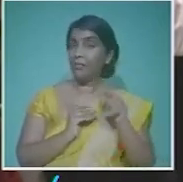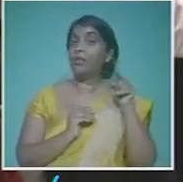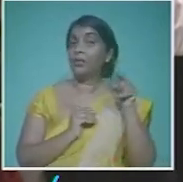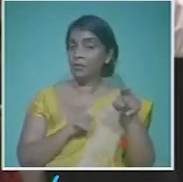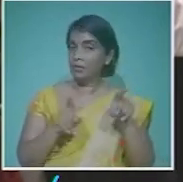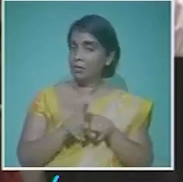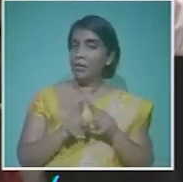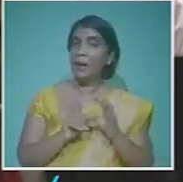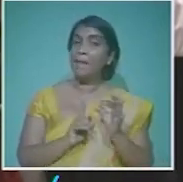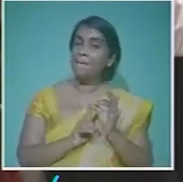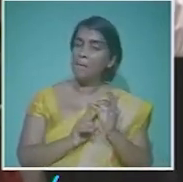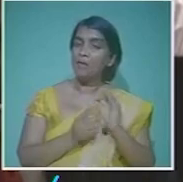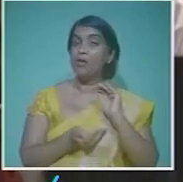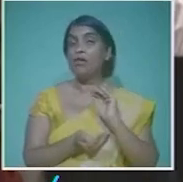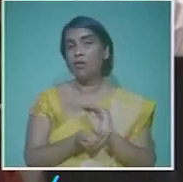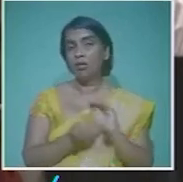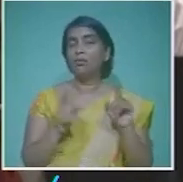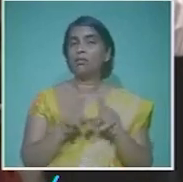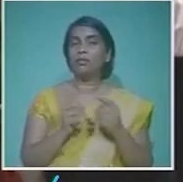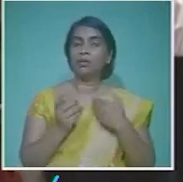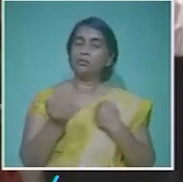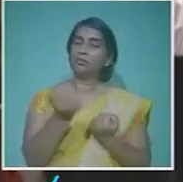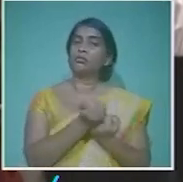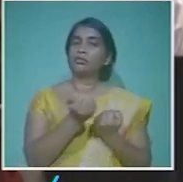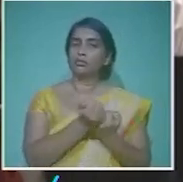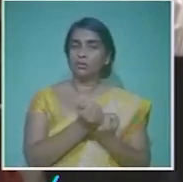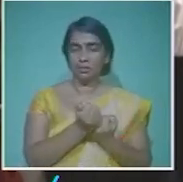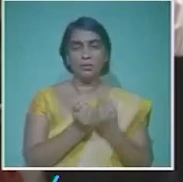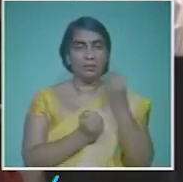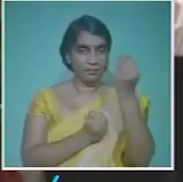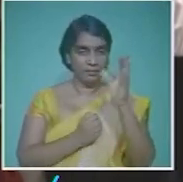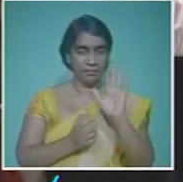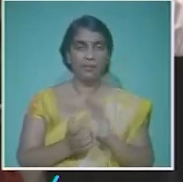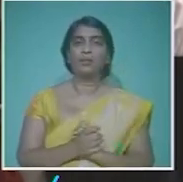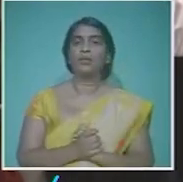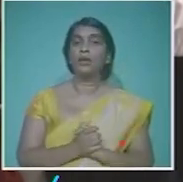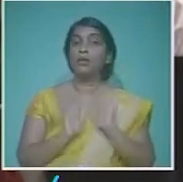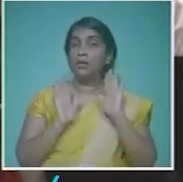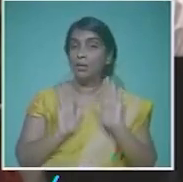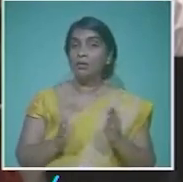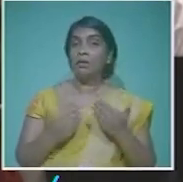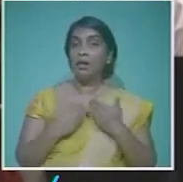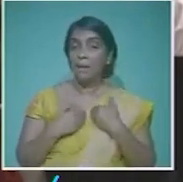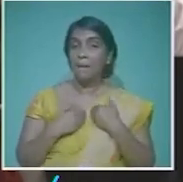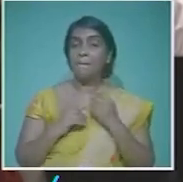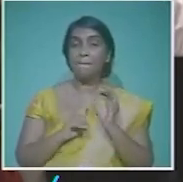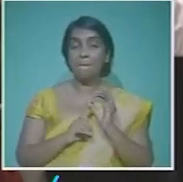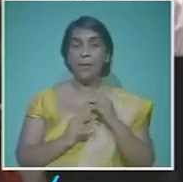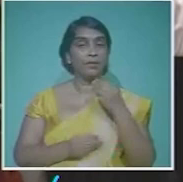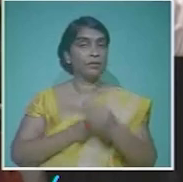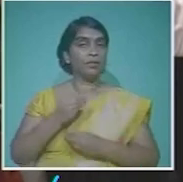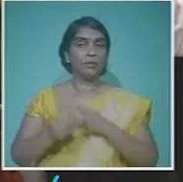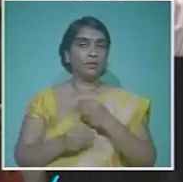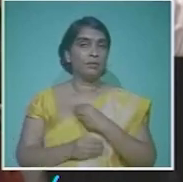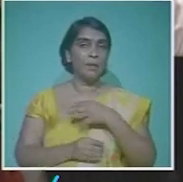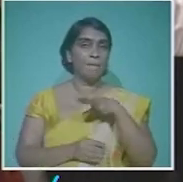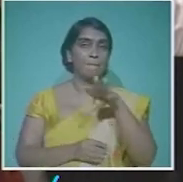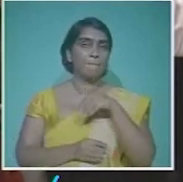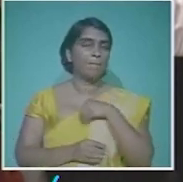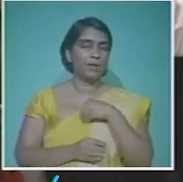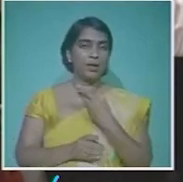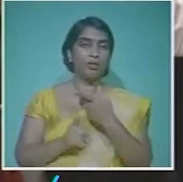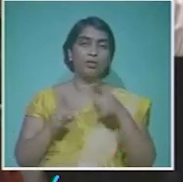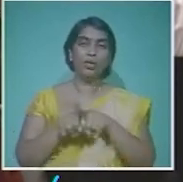ඒ වෙනුවෙන් පෞද්ගලික අංශයේ විදිහට අපි උදව් කරන්න ලෑස්ති කියලා. නමුත් අපි පුද්ගලික ව්‍යවසායකත්වයේ පිළිගන්න ලෑස්ති